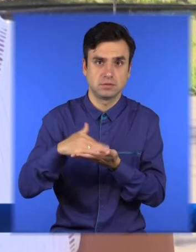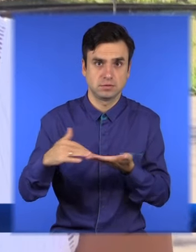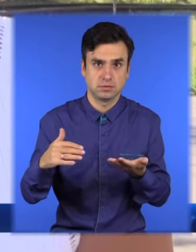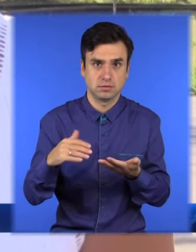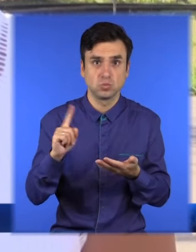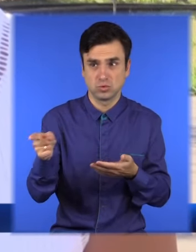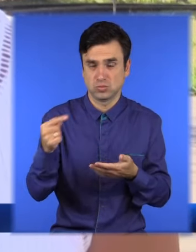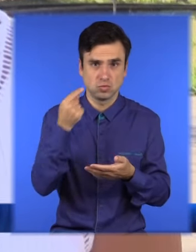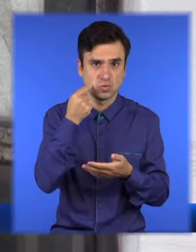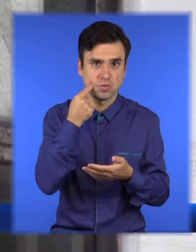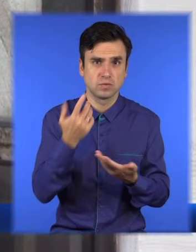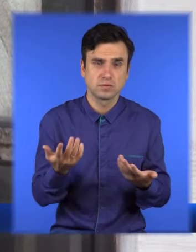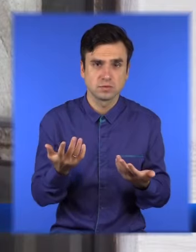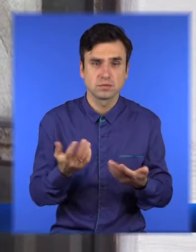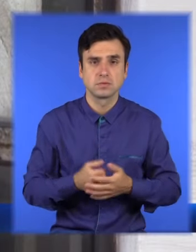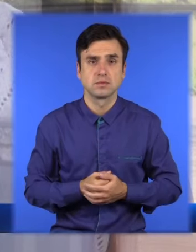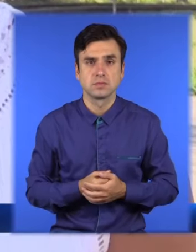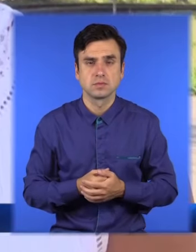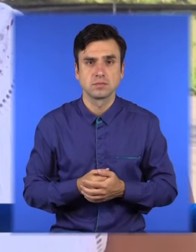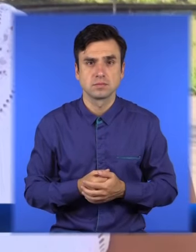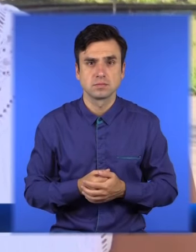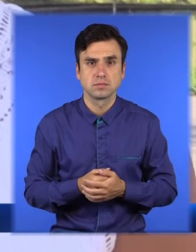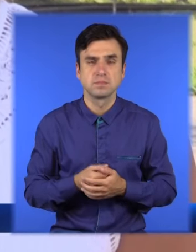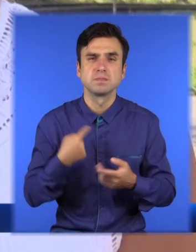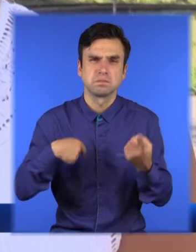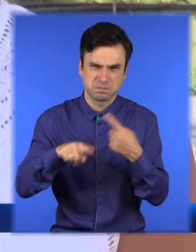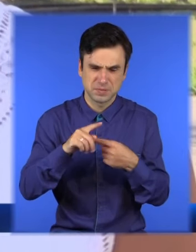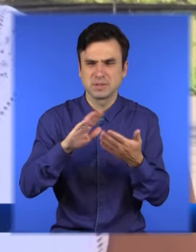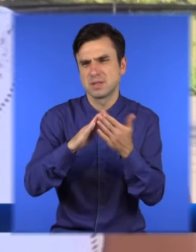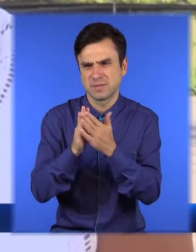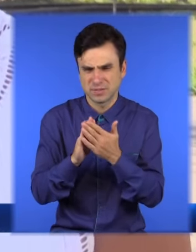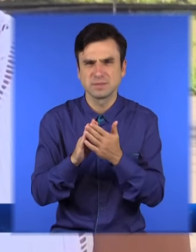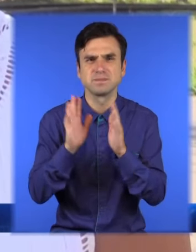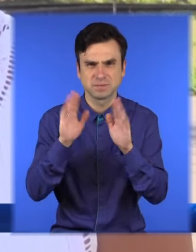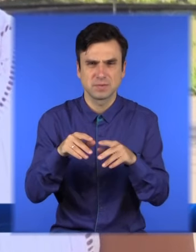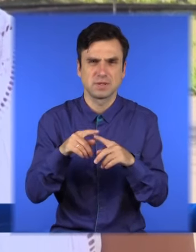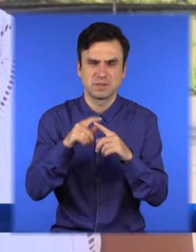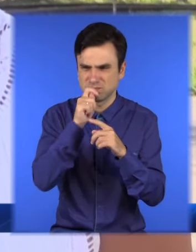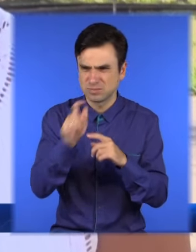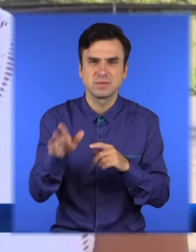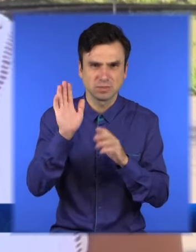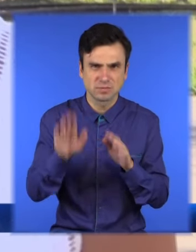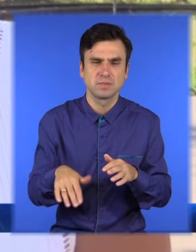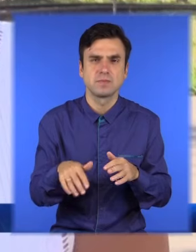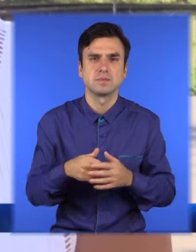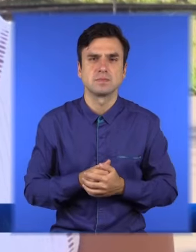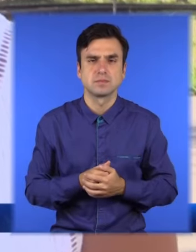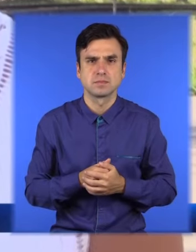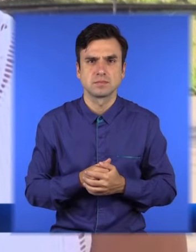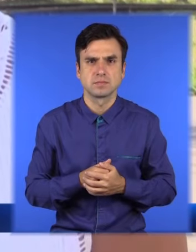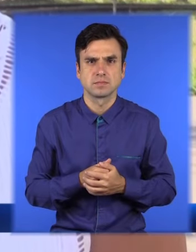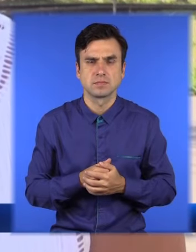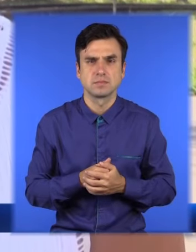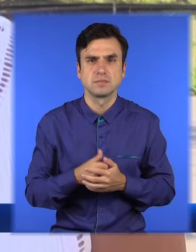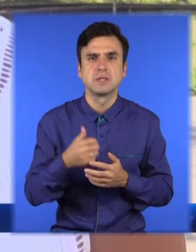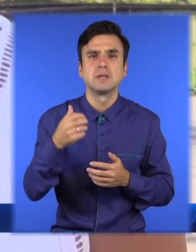надіюсь, по моральним нормам. Ми знайшли компроміс. На сегодняшний день, на сейчас мы нашли компромисс,